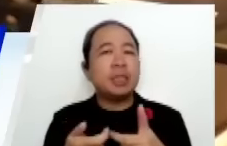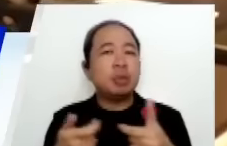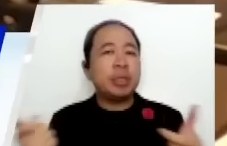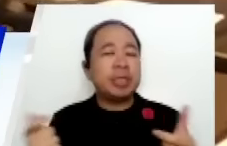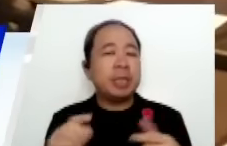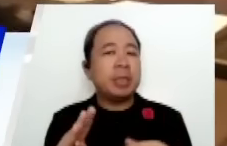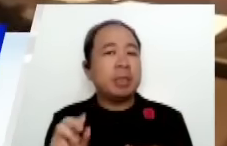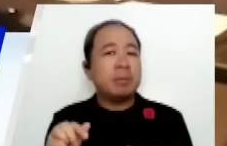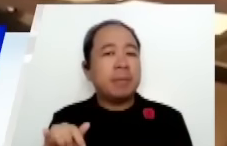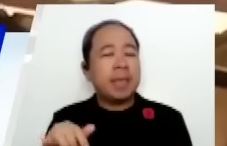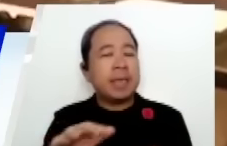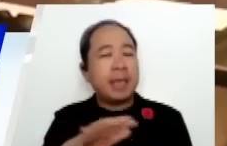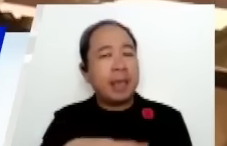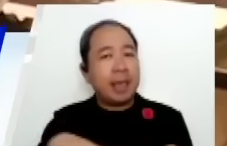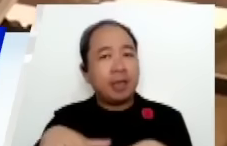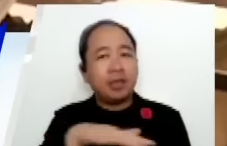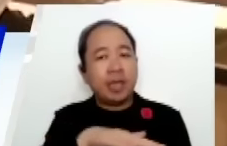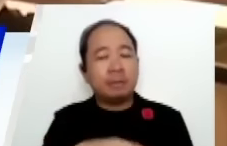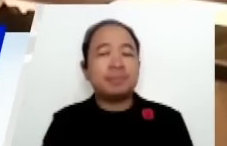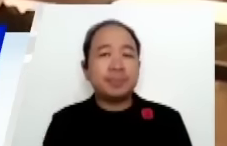Area